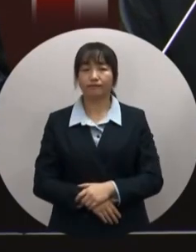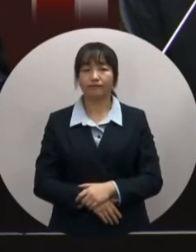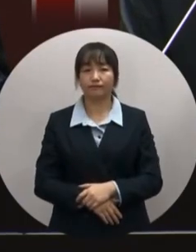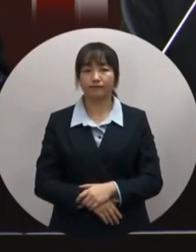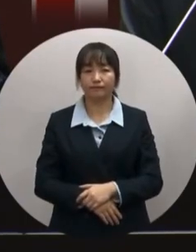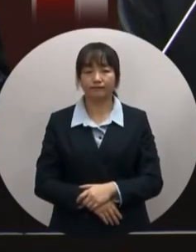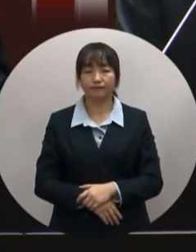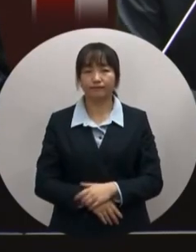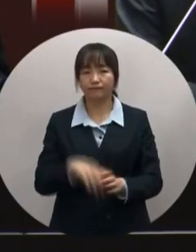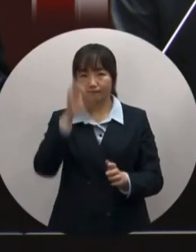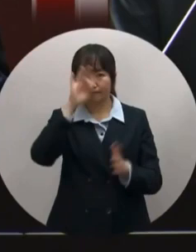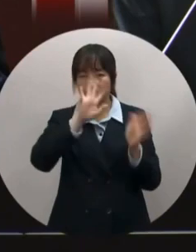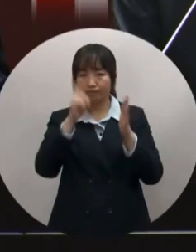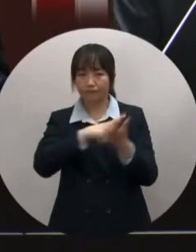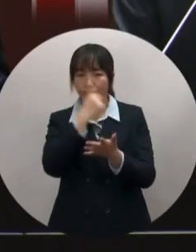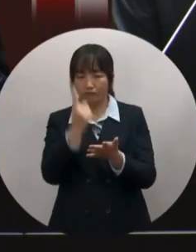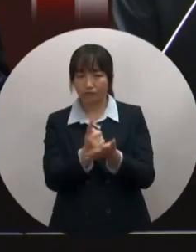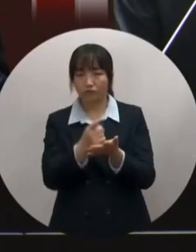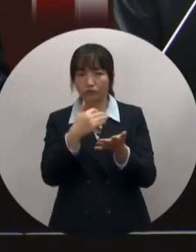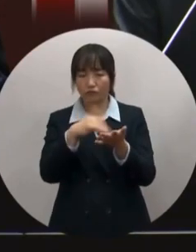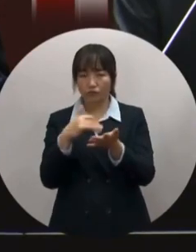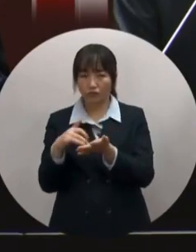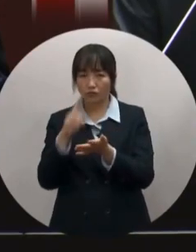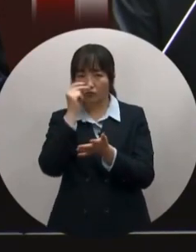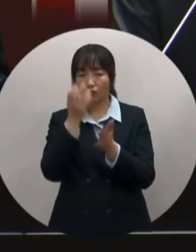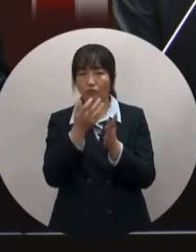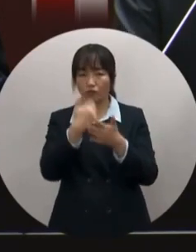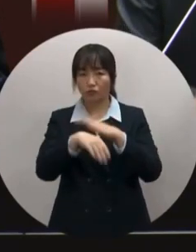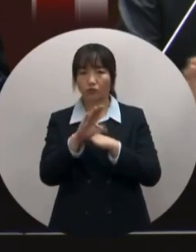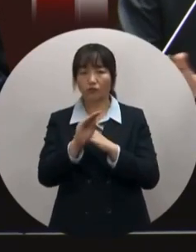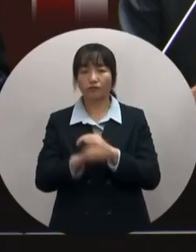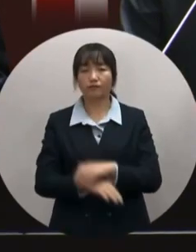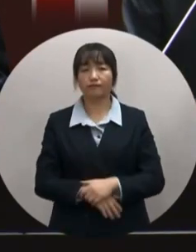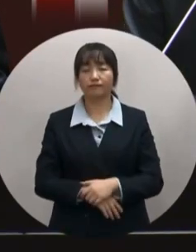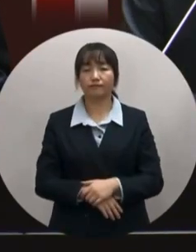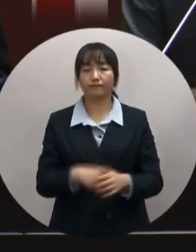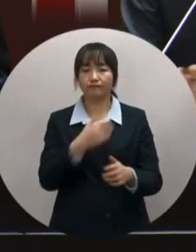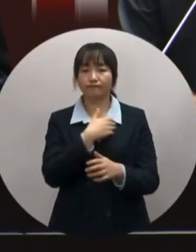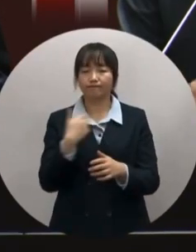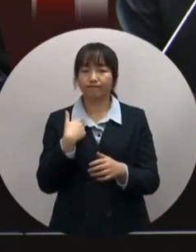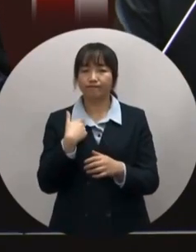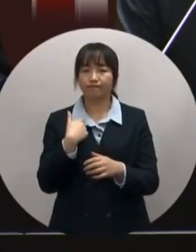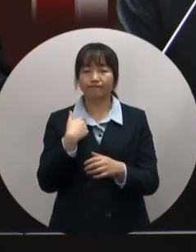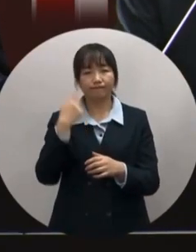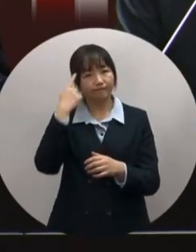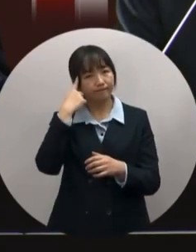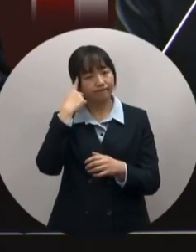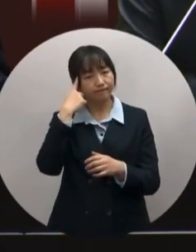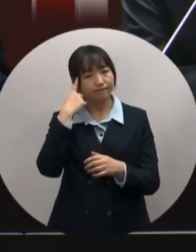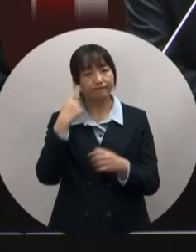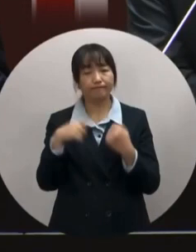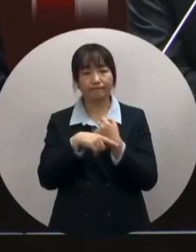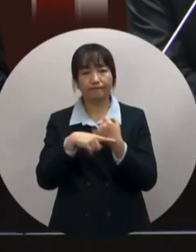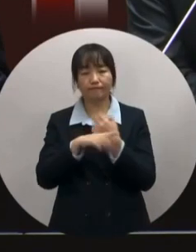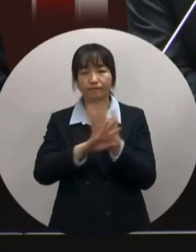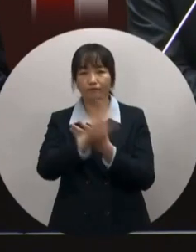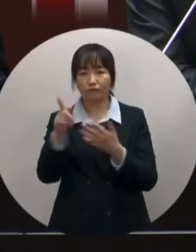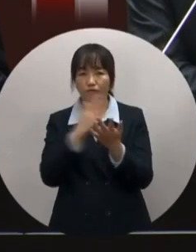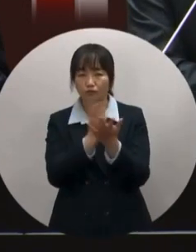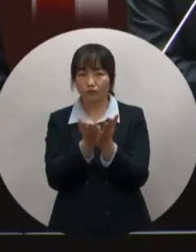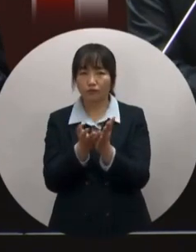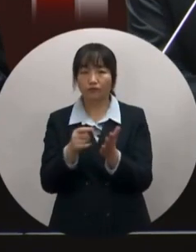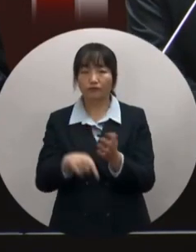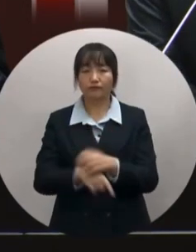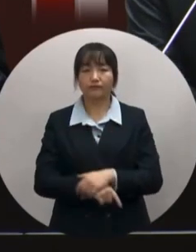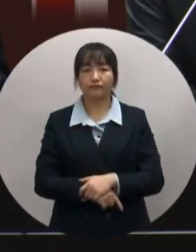就是看整體的整個特別預算那就是能夠其他的項目啊